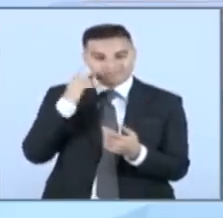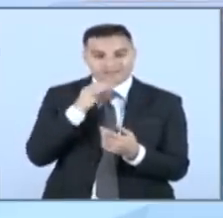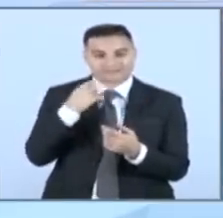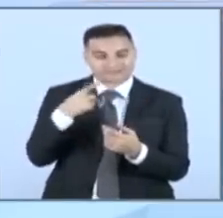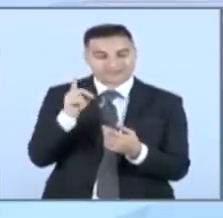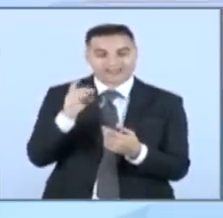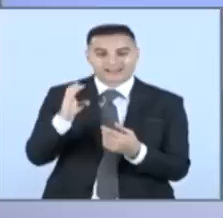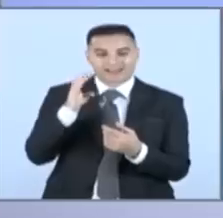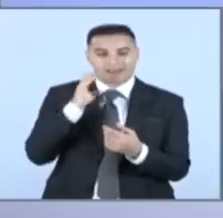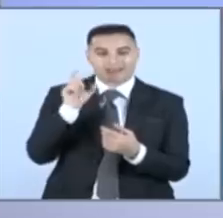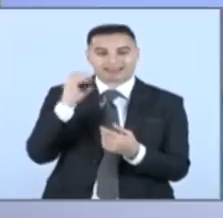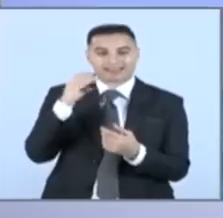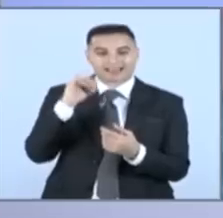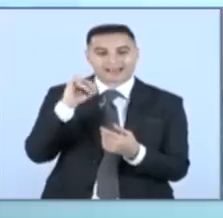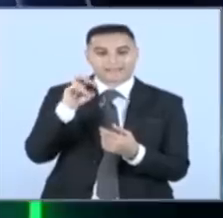اتعادلتوا، إجابة صحيحة.